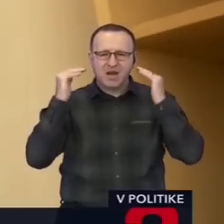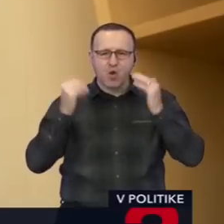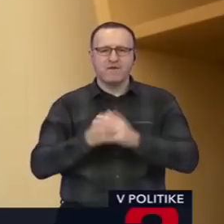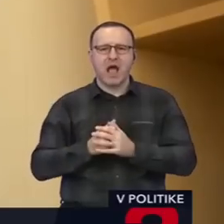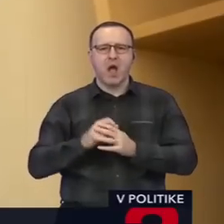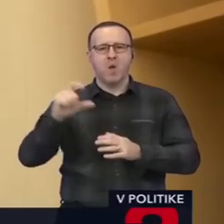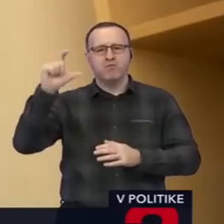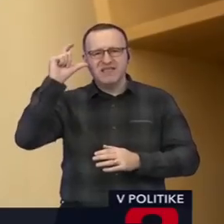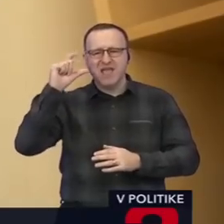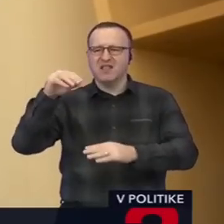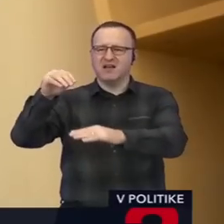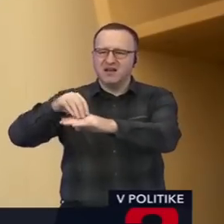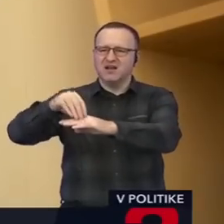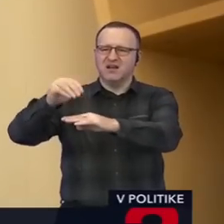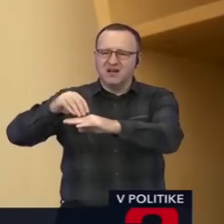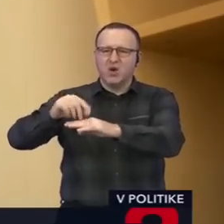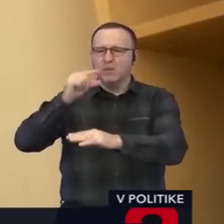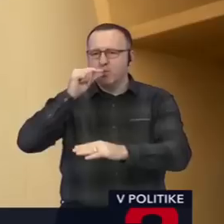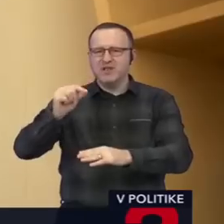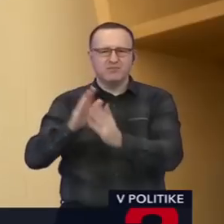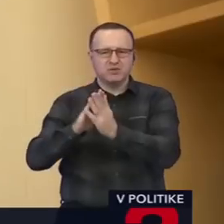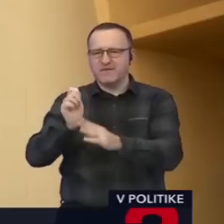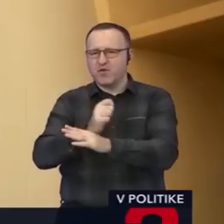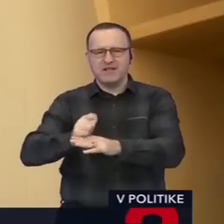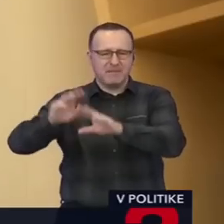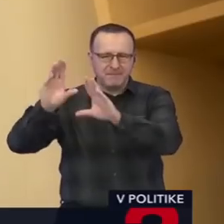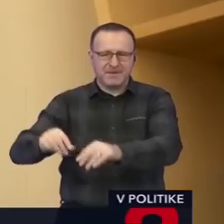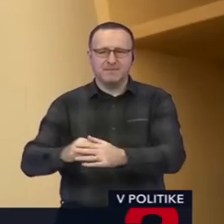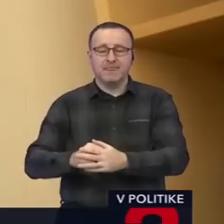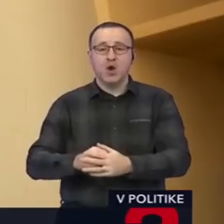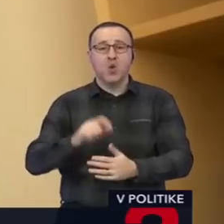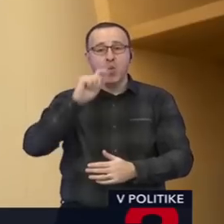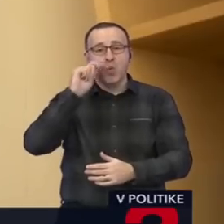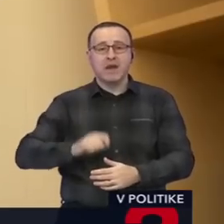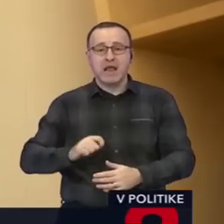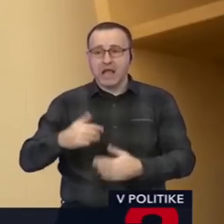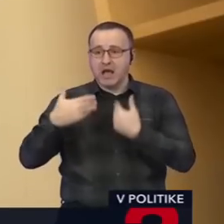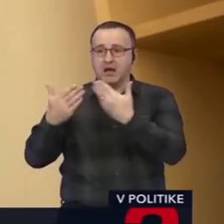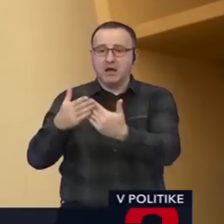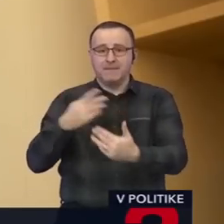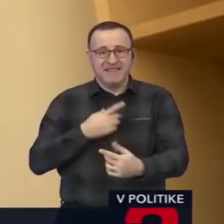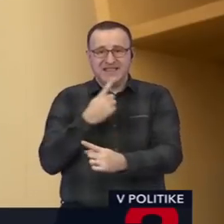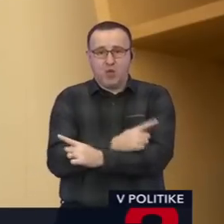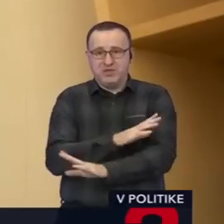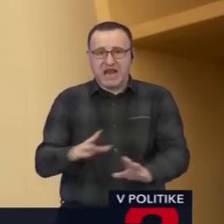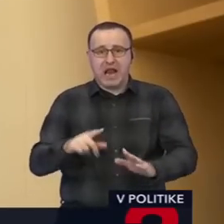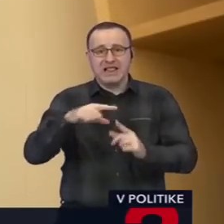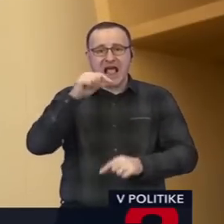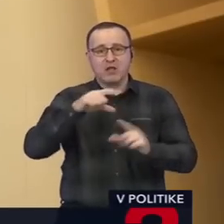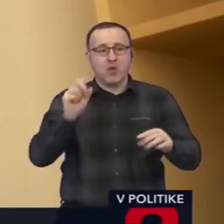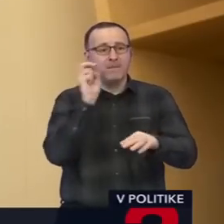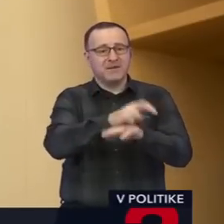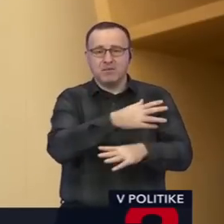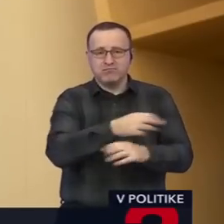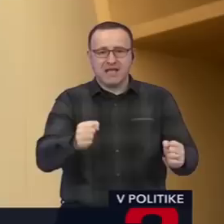odhovoriť. Bola tu ponuka Ukrajiny pred vojnou, že sa zdajú práva vstúpiť do NATO a vyhlásia neutralitu, aby zabránili agresii. Všetko